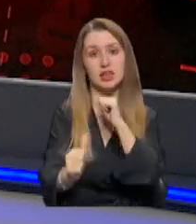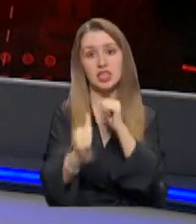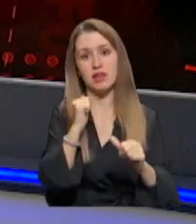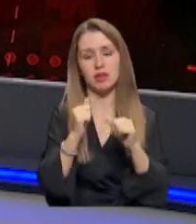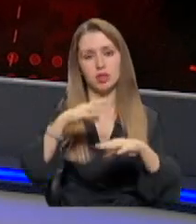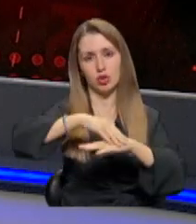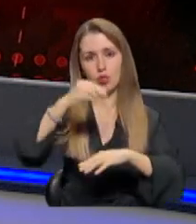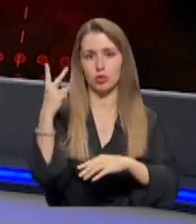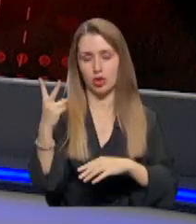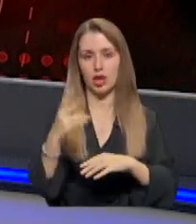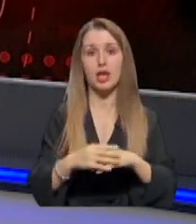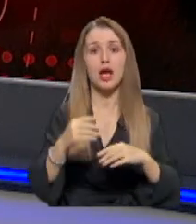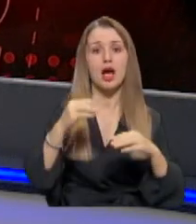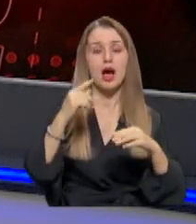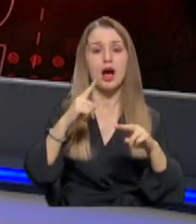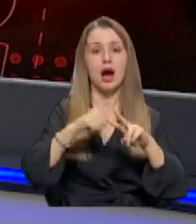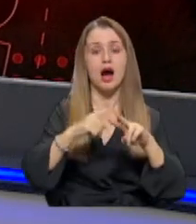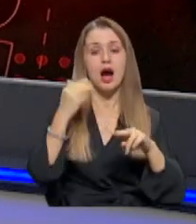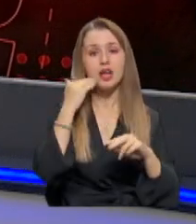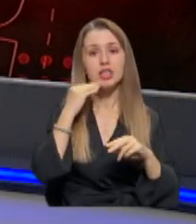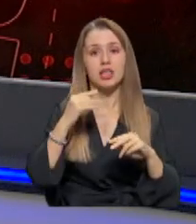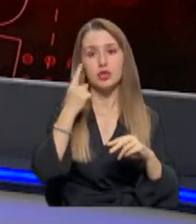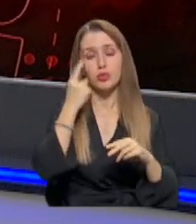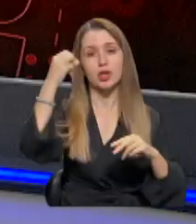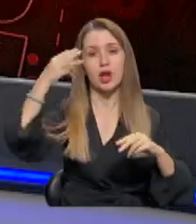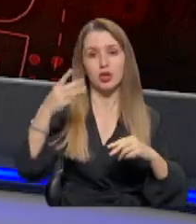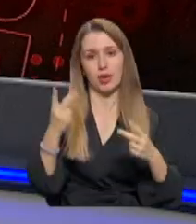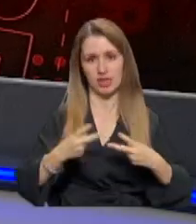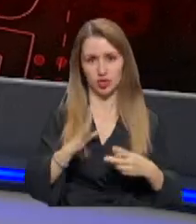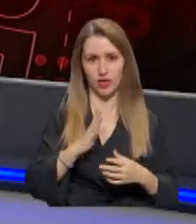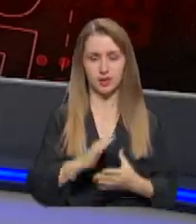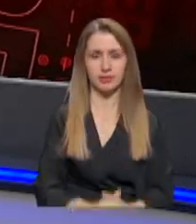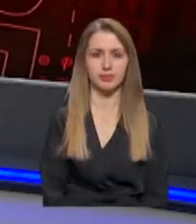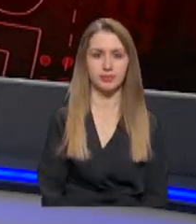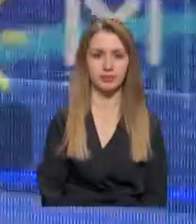çevrilmişti komisyonda. Akşener'in Cumhurbaşkanı Erdoğan'a mesajı vardı.